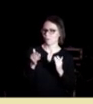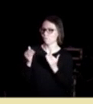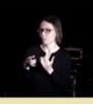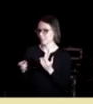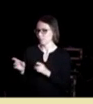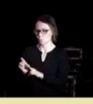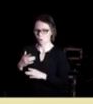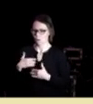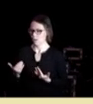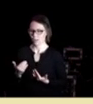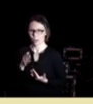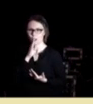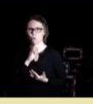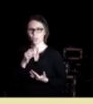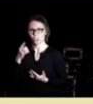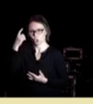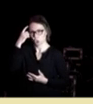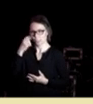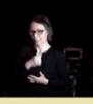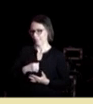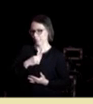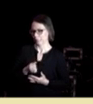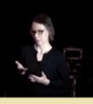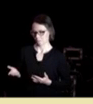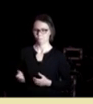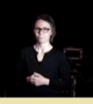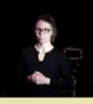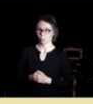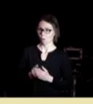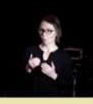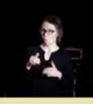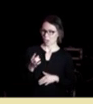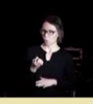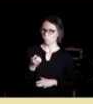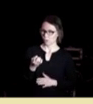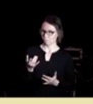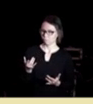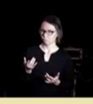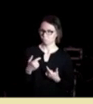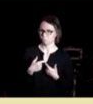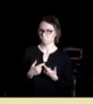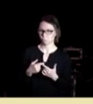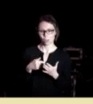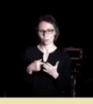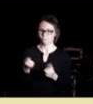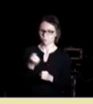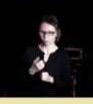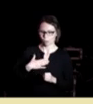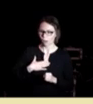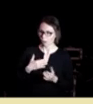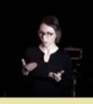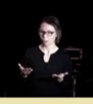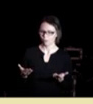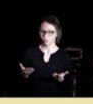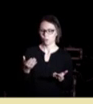de som ikke har en alvorlig psykisk lidelse. Det som er enda mer utfordrende når man har disse fakta på bordet, er